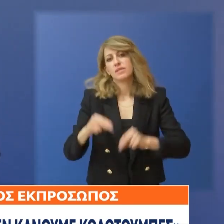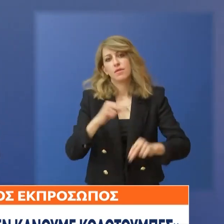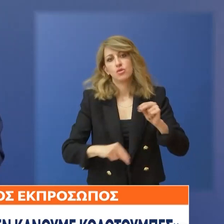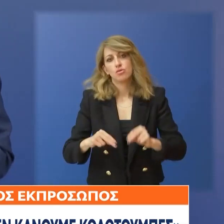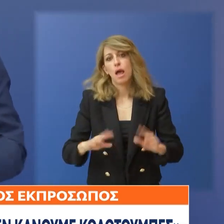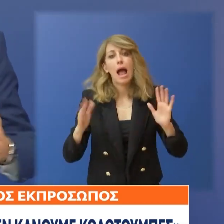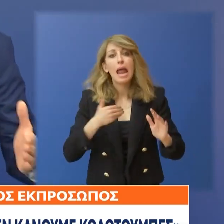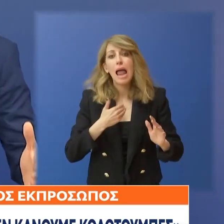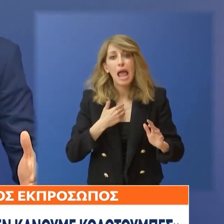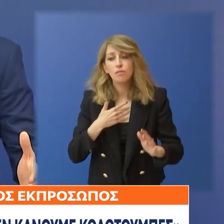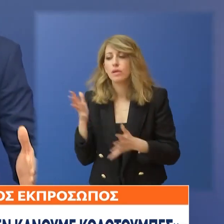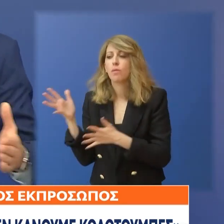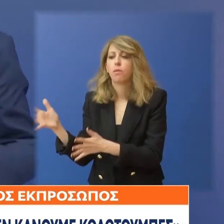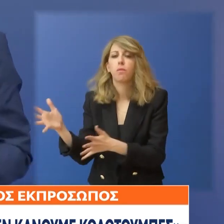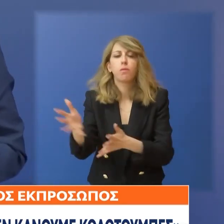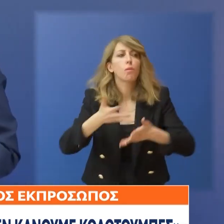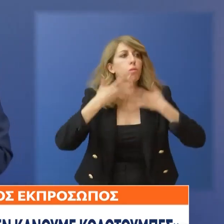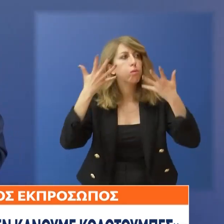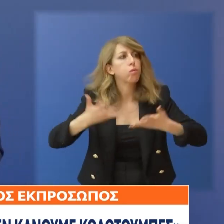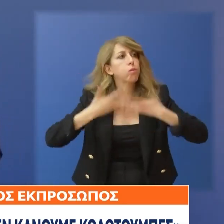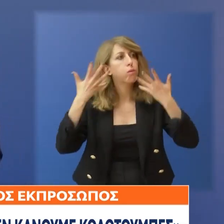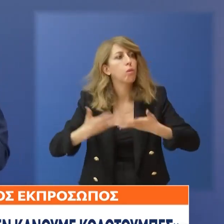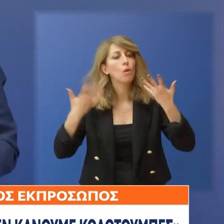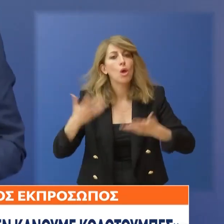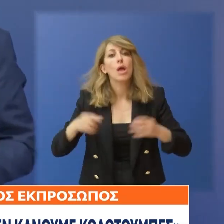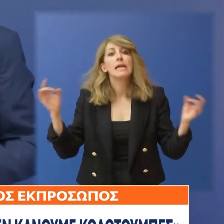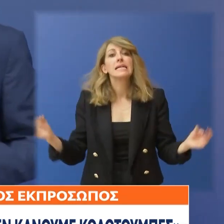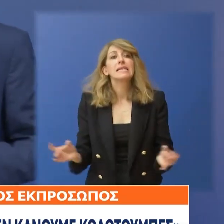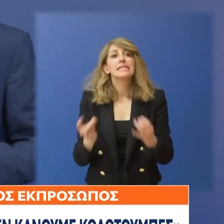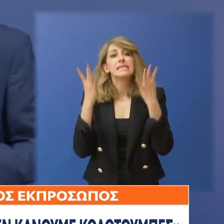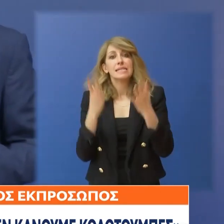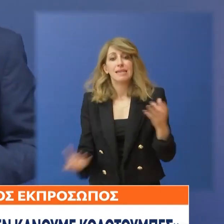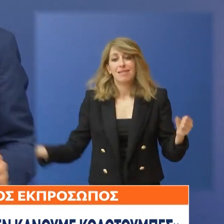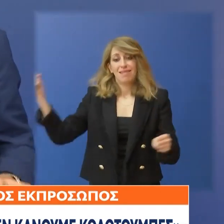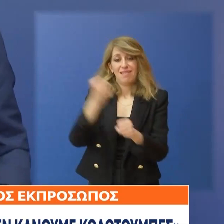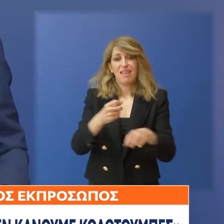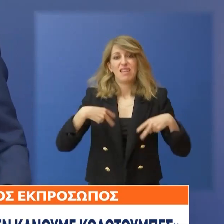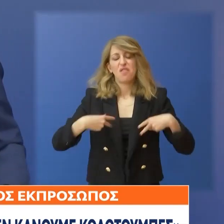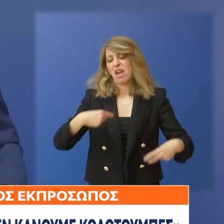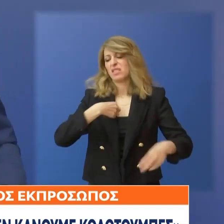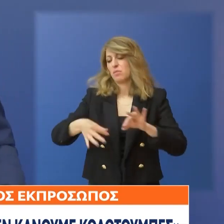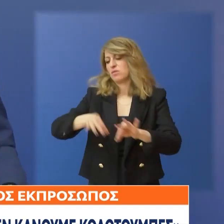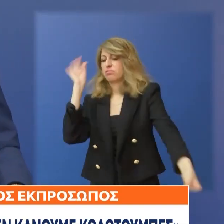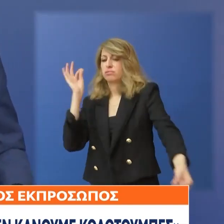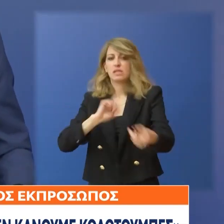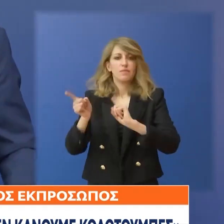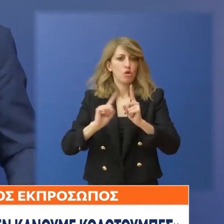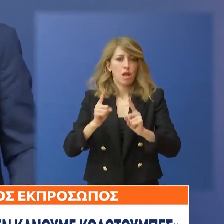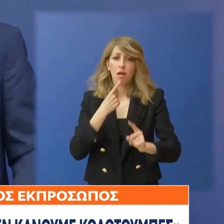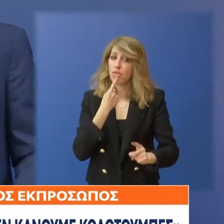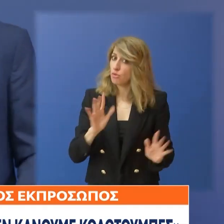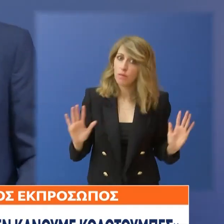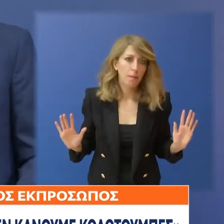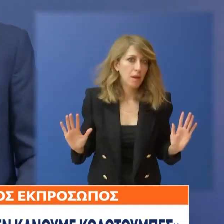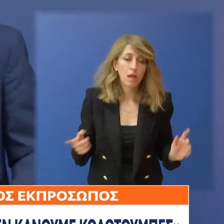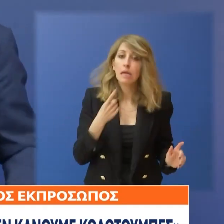τότε ότι όταν εκλεγούν θα ακυρώσουμε τη συμφωνία από την άλλη όμως όταν βλέπεις την άλλη πλευρά δια της προέδρου της ελπίζω αυτό να μην